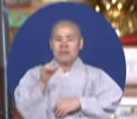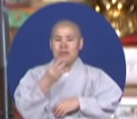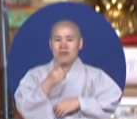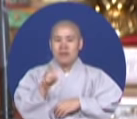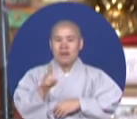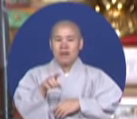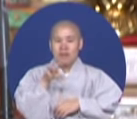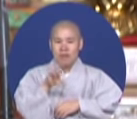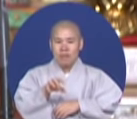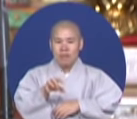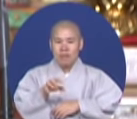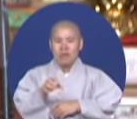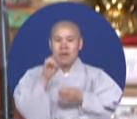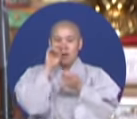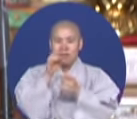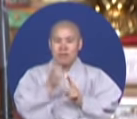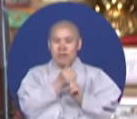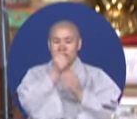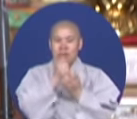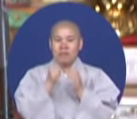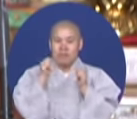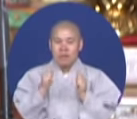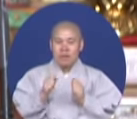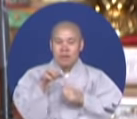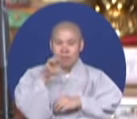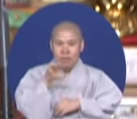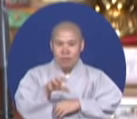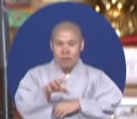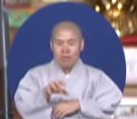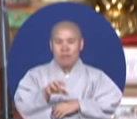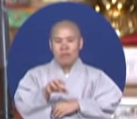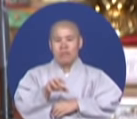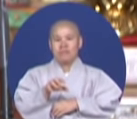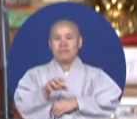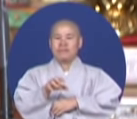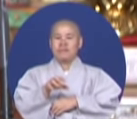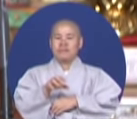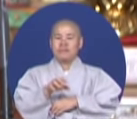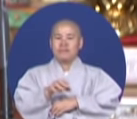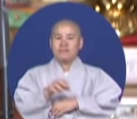미타도량이다. 그러면 아미타불님이 머무시는 도량을 미타도량이라고 그러고,